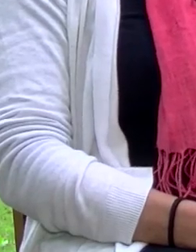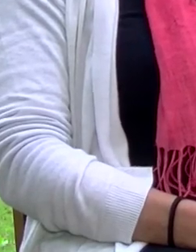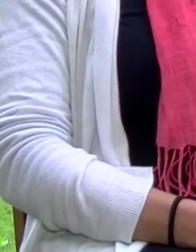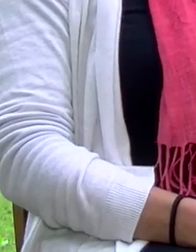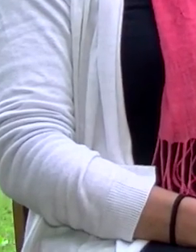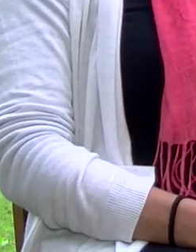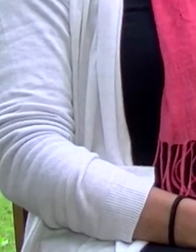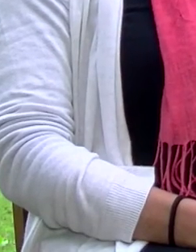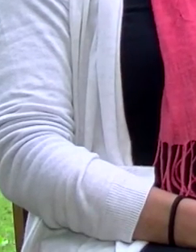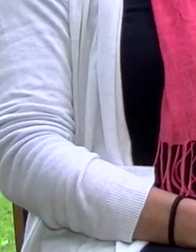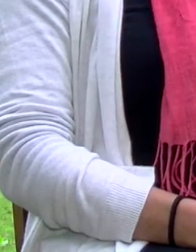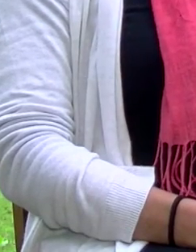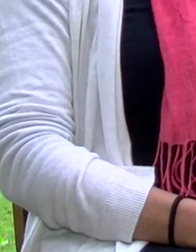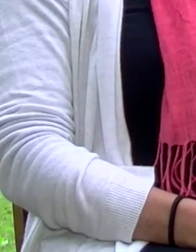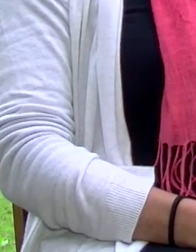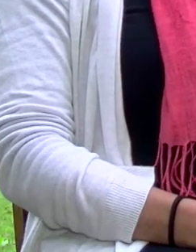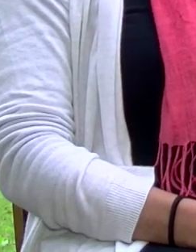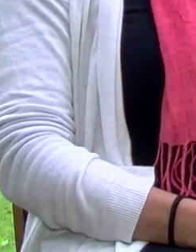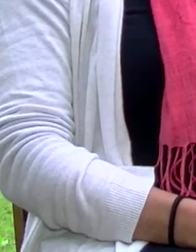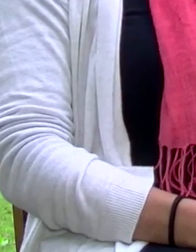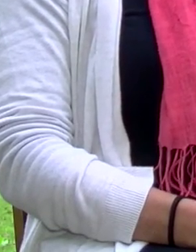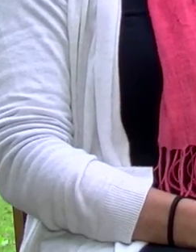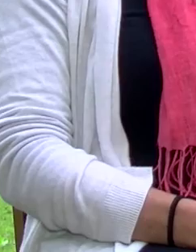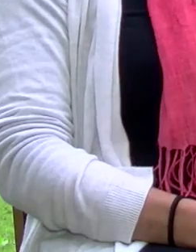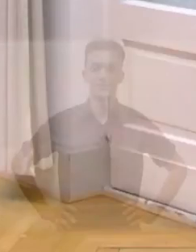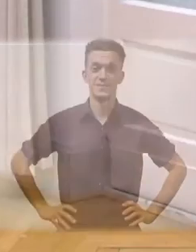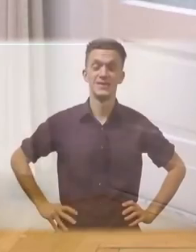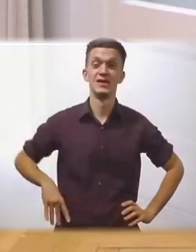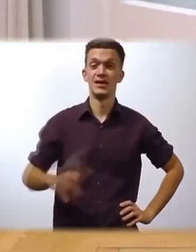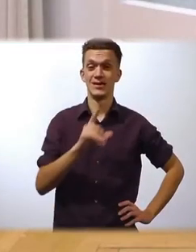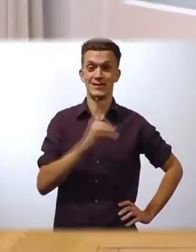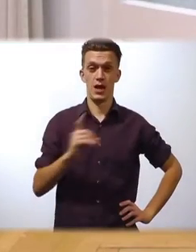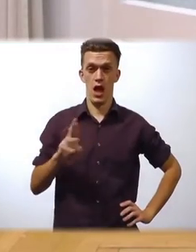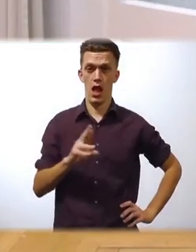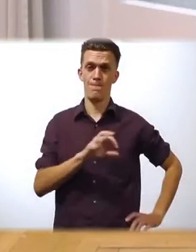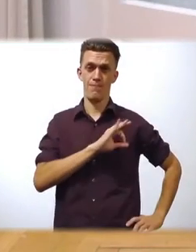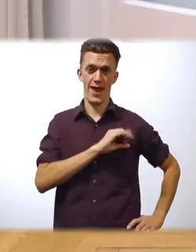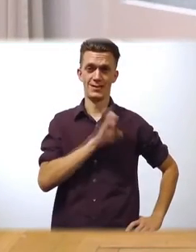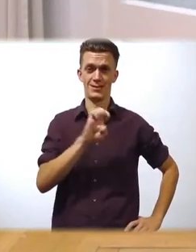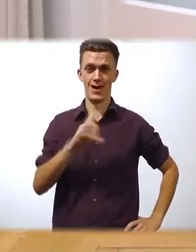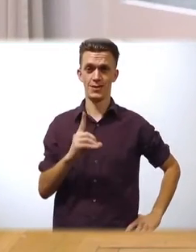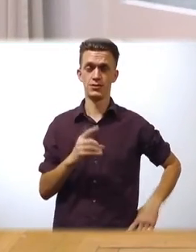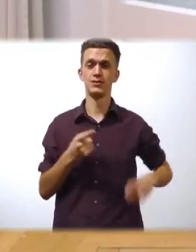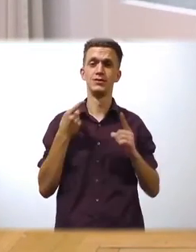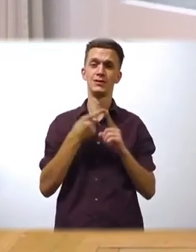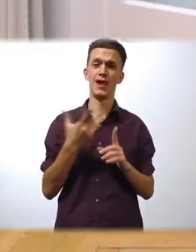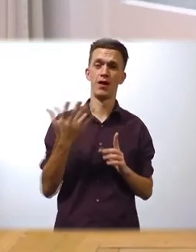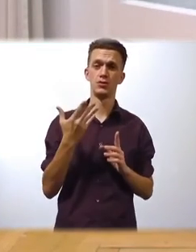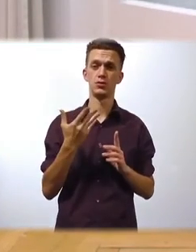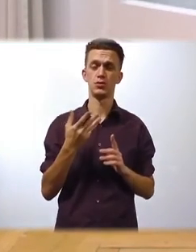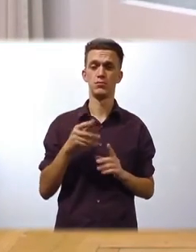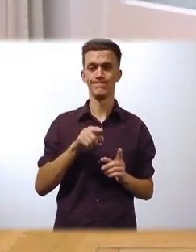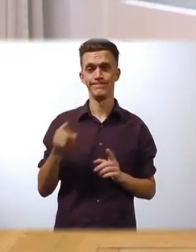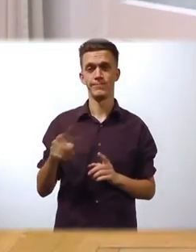se rendaient en République démocratique allemande. Ziel der SED war es, dass